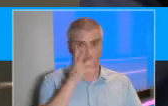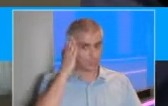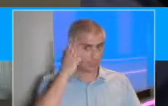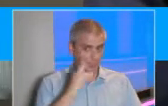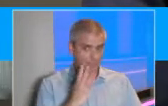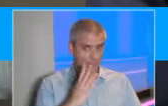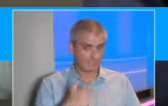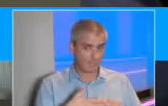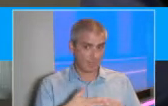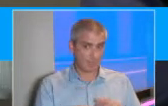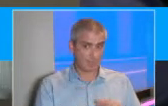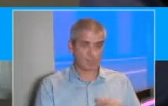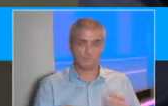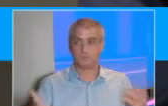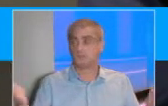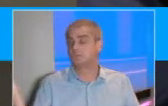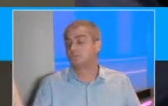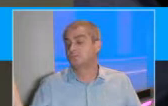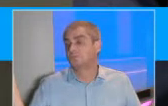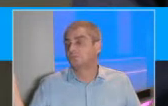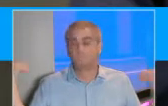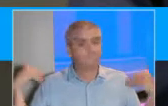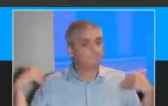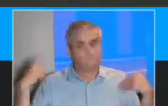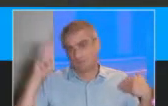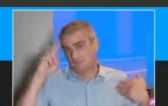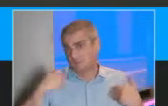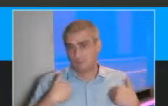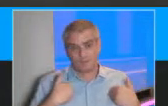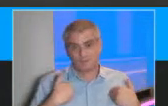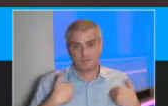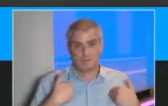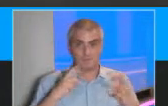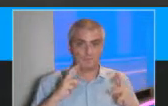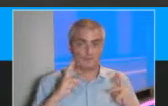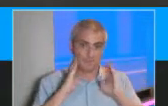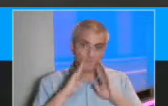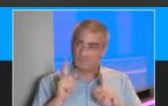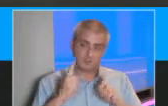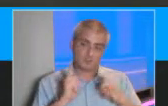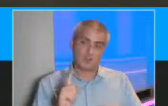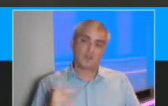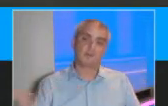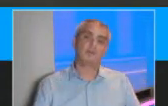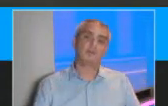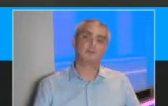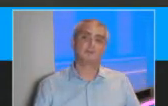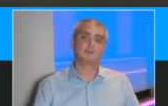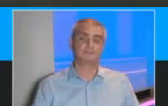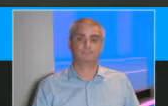עתיד ביום רביעי הקרוב? את יודע, אני מהליכוד, אני מקווה לא ומאמנה בקשר. שזה לא יקרה.